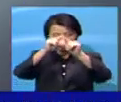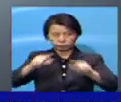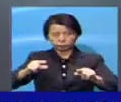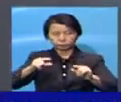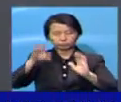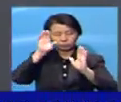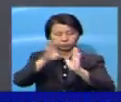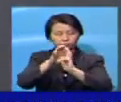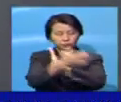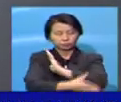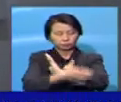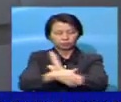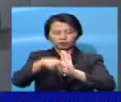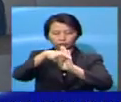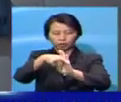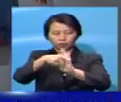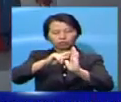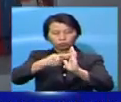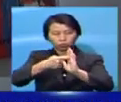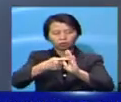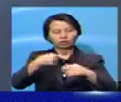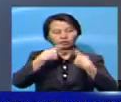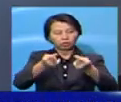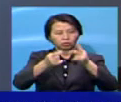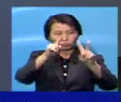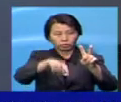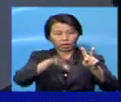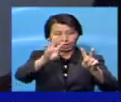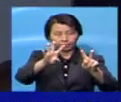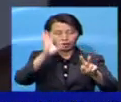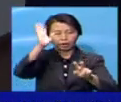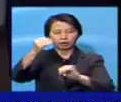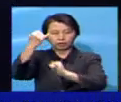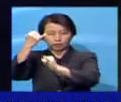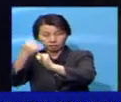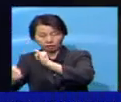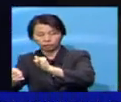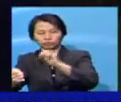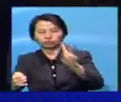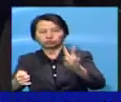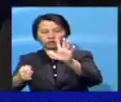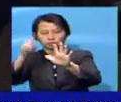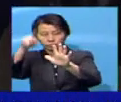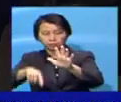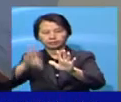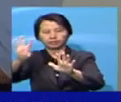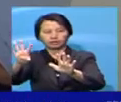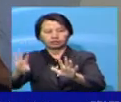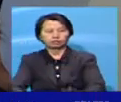Portrait Negara, pameran ini telah pun bermula sejak 2 April lalu dan akan berakhir pada 25 April ini.